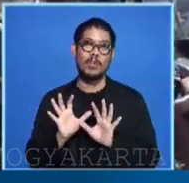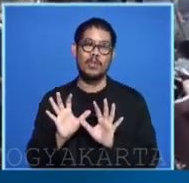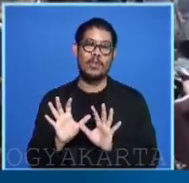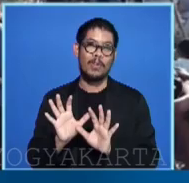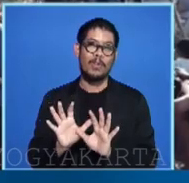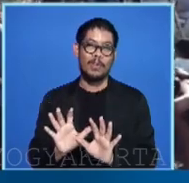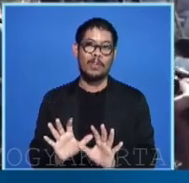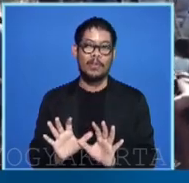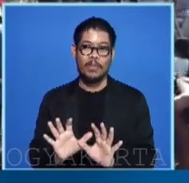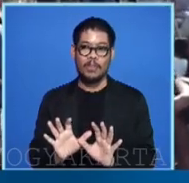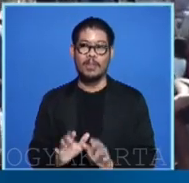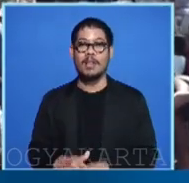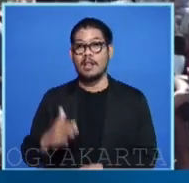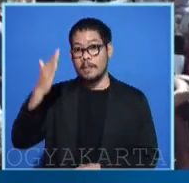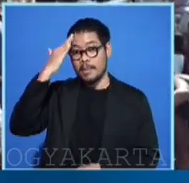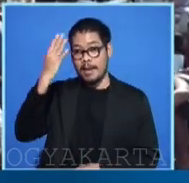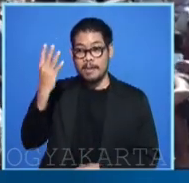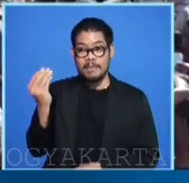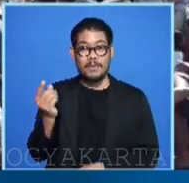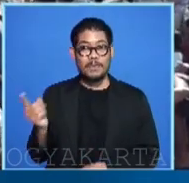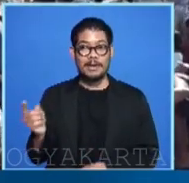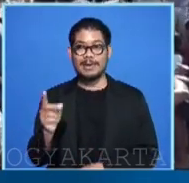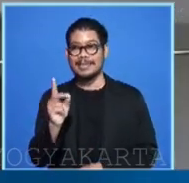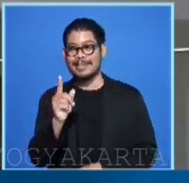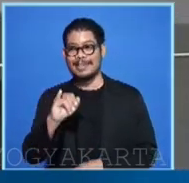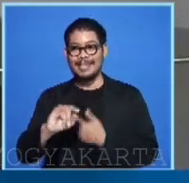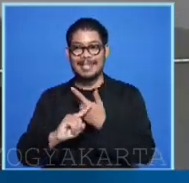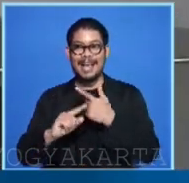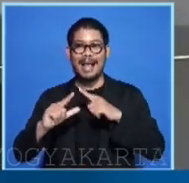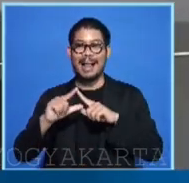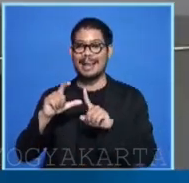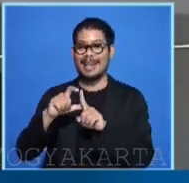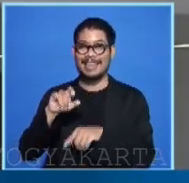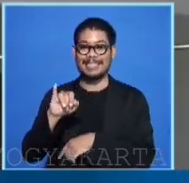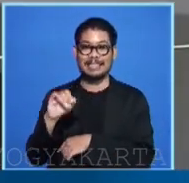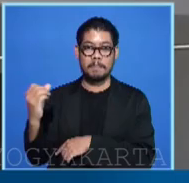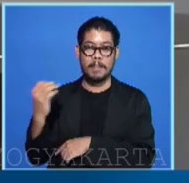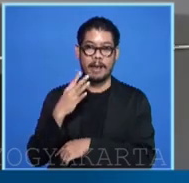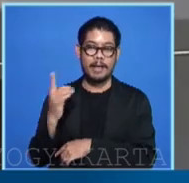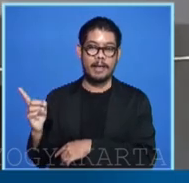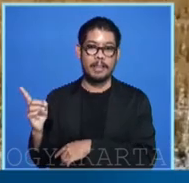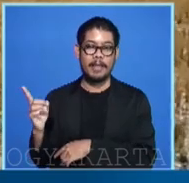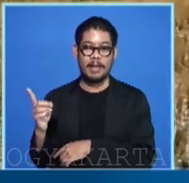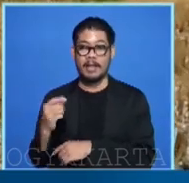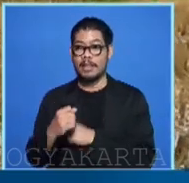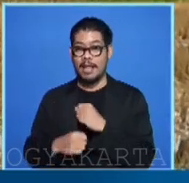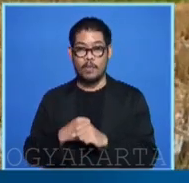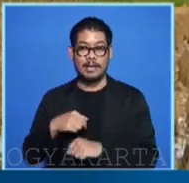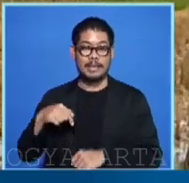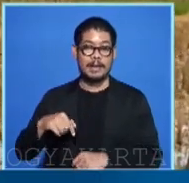Kepala Dusun Pondok Kulon, Riyadi Purnawan, menjelaskan, Merti Dusun tahun ini sengaja dibarengkan dengan rangkaian peringatan HUT